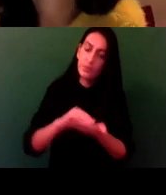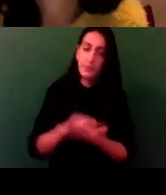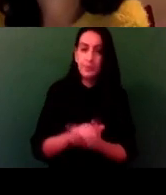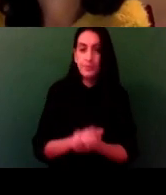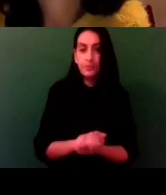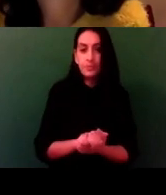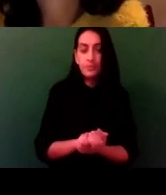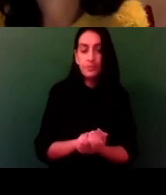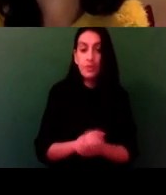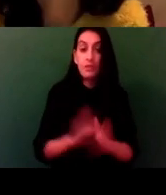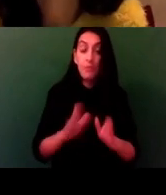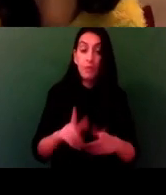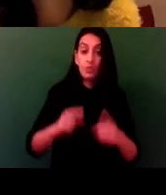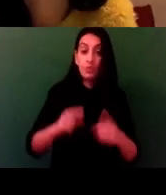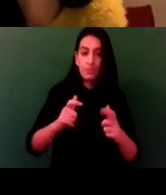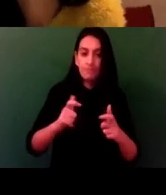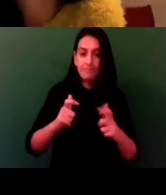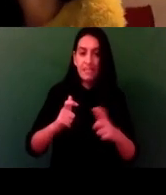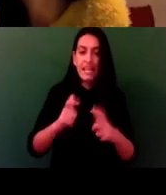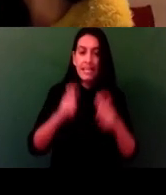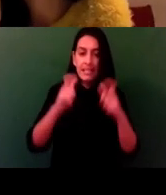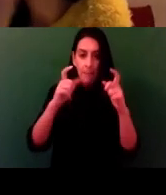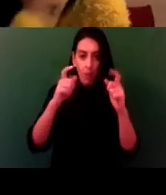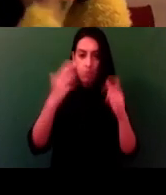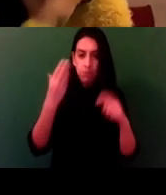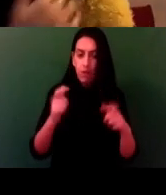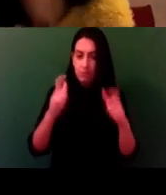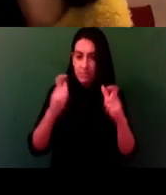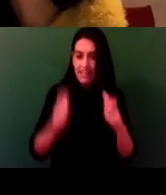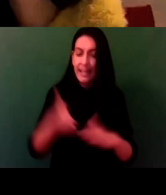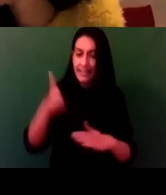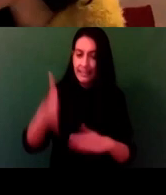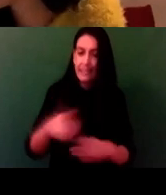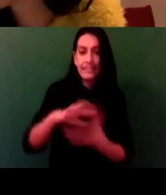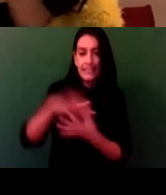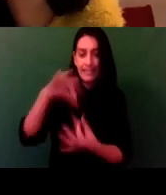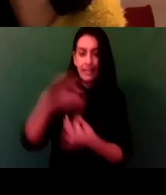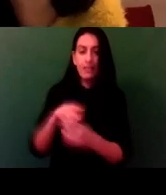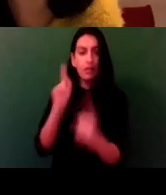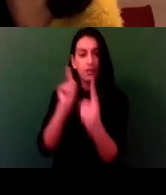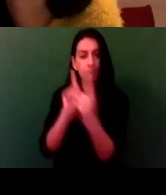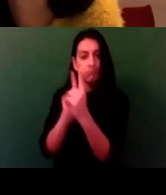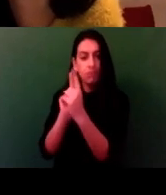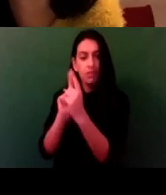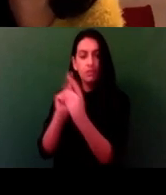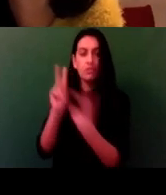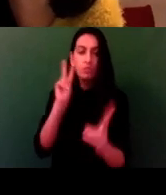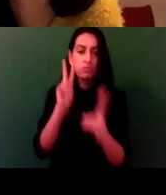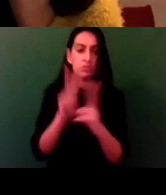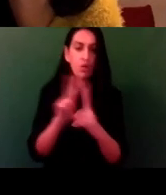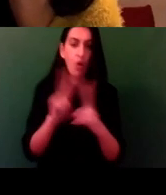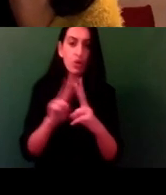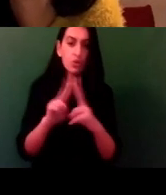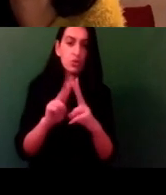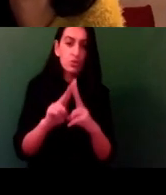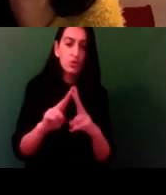olma meselesinde birlikte yapma, hani oradaki insanlarla bir arada olma da birazcık bu bilginin